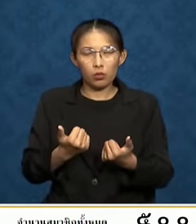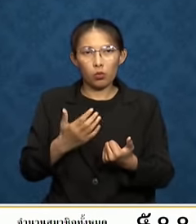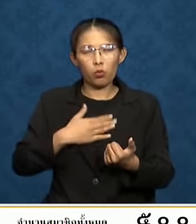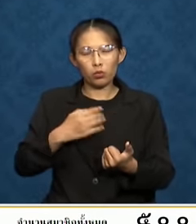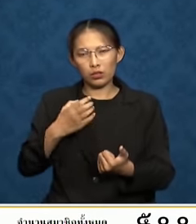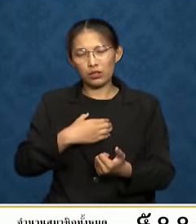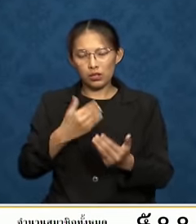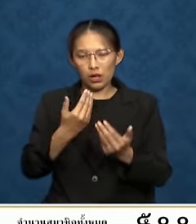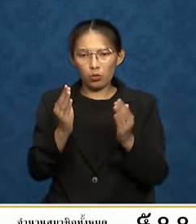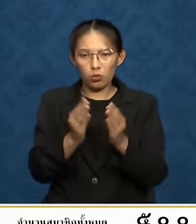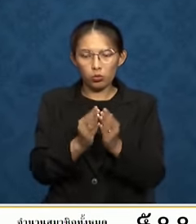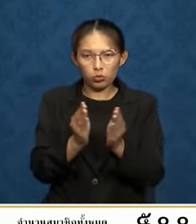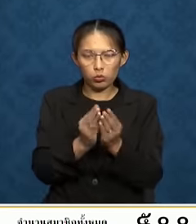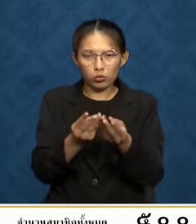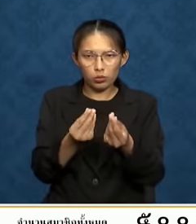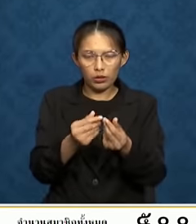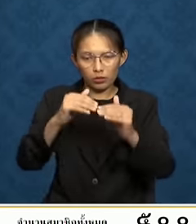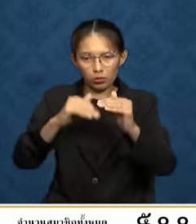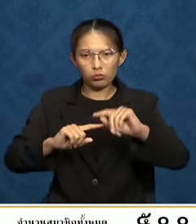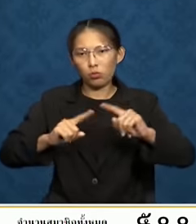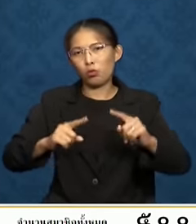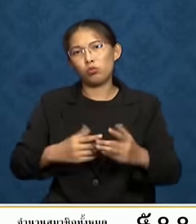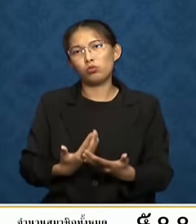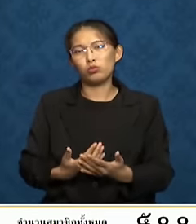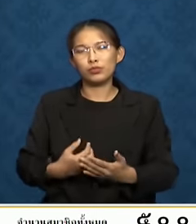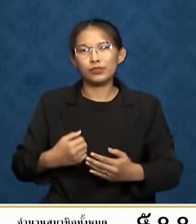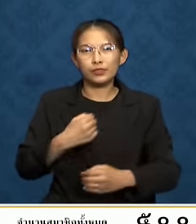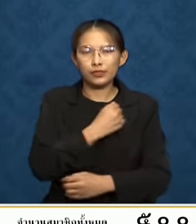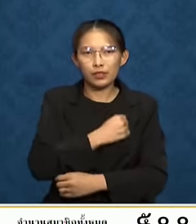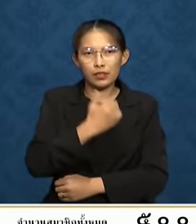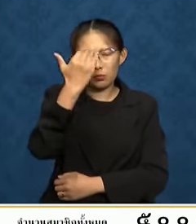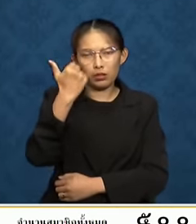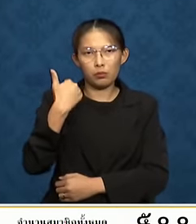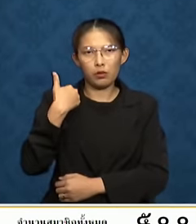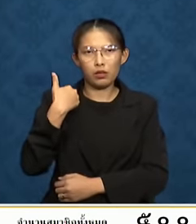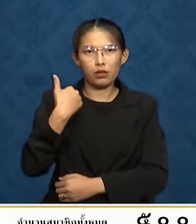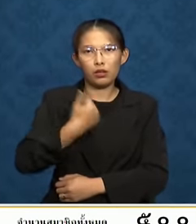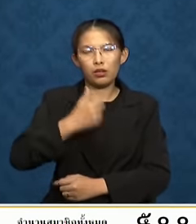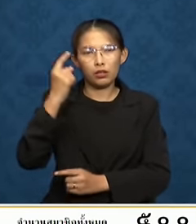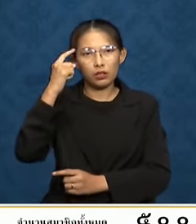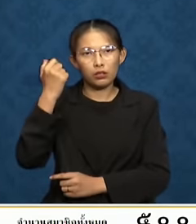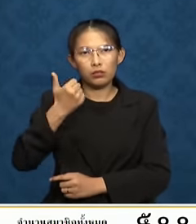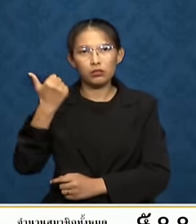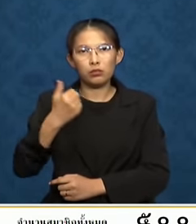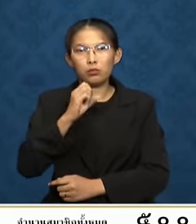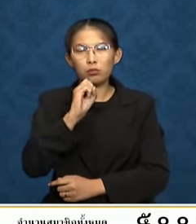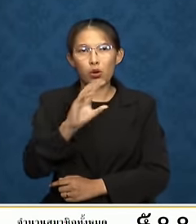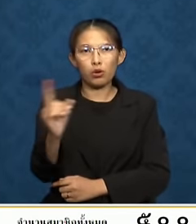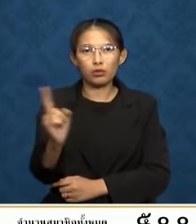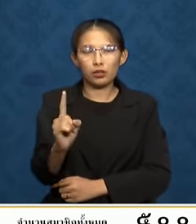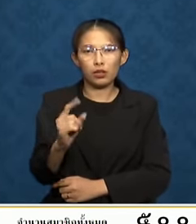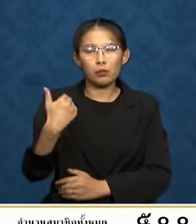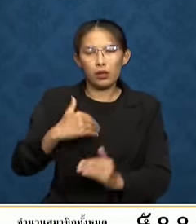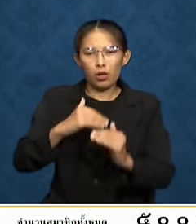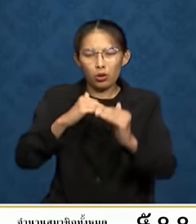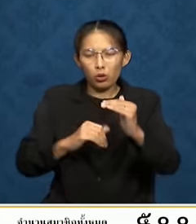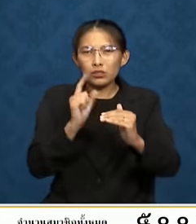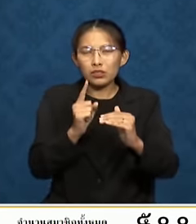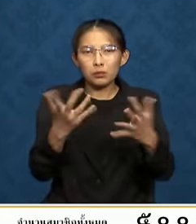คำชมจากท่านวิโรธแต่ผิดหวังเลยท่านไปอีกแบบทีนี้ท่านว่าไงท่าท่านบอกว่ามันลดไม่